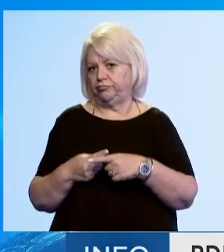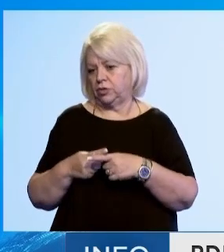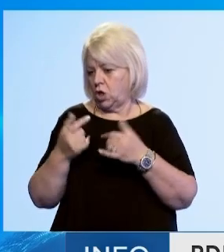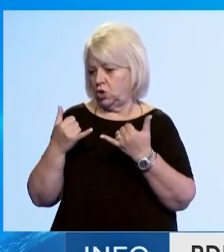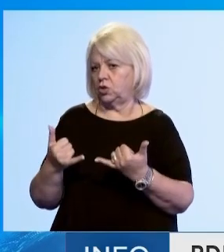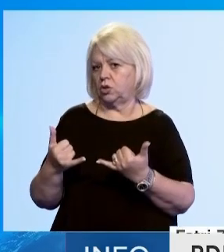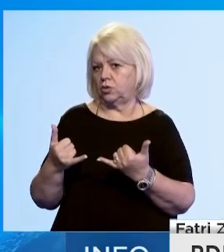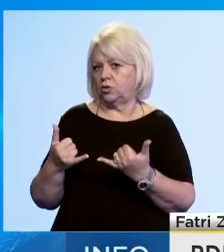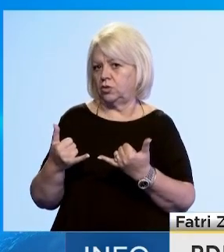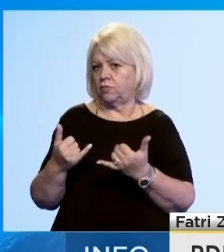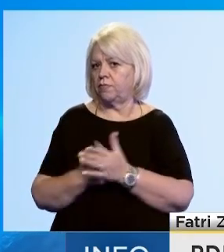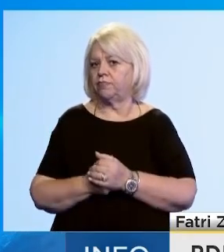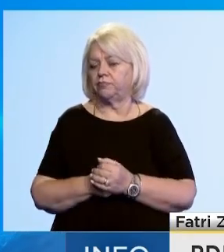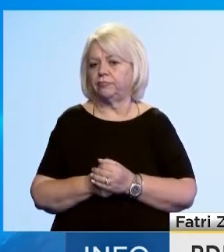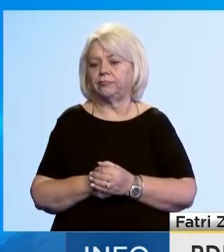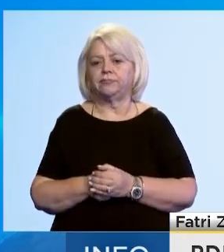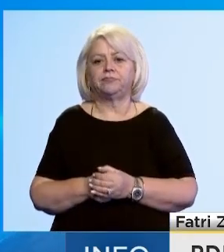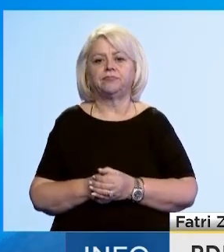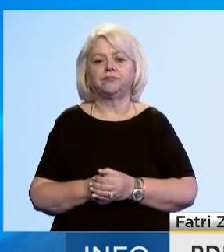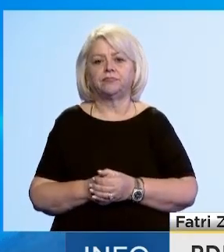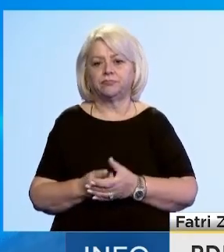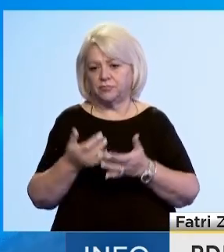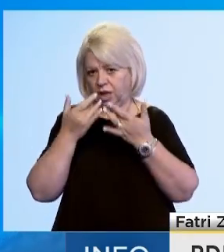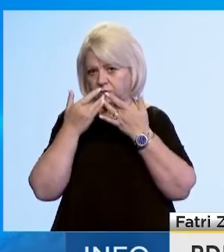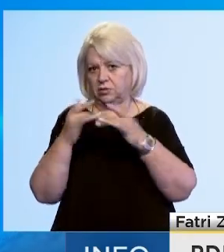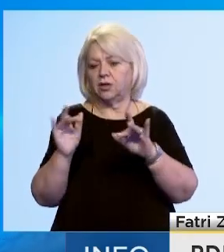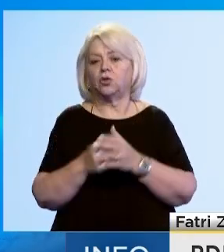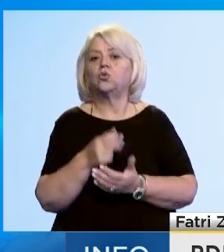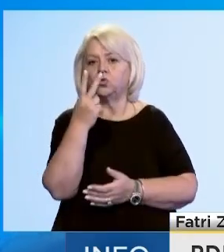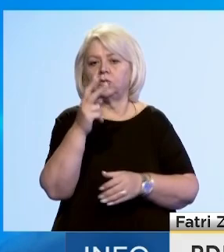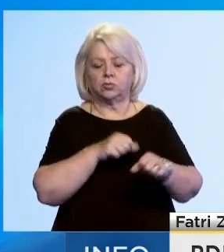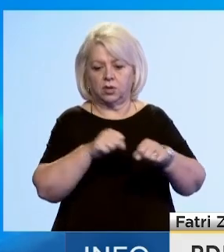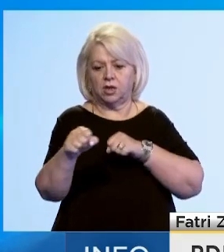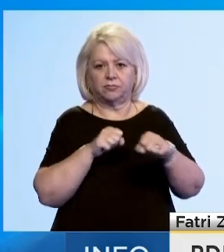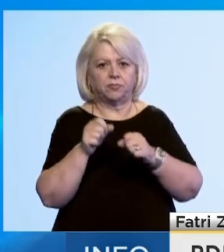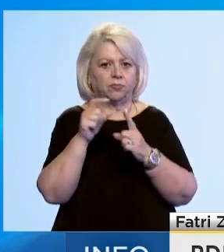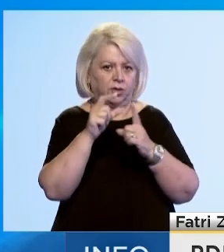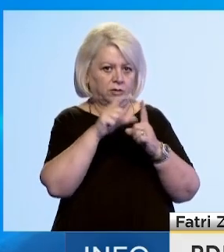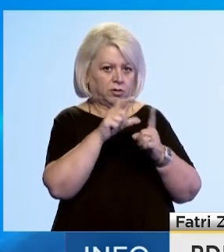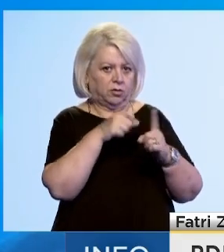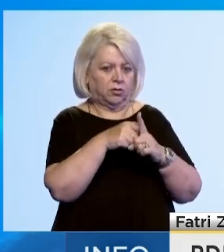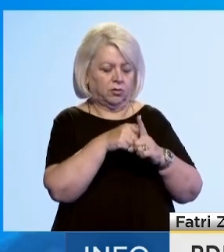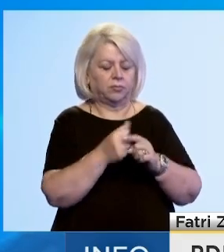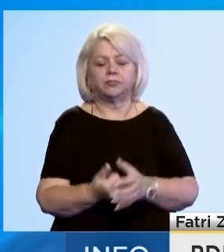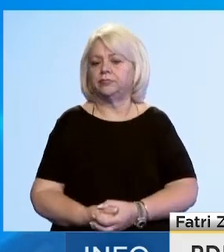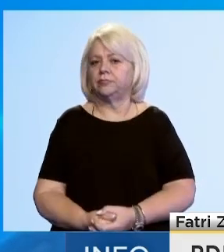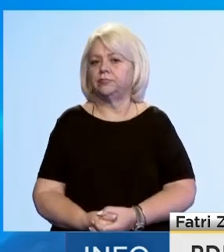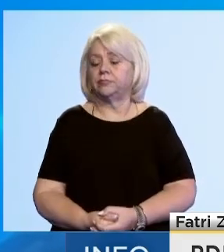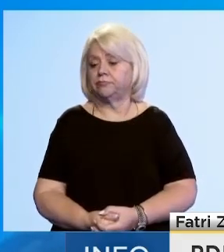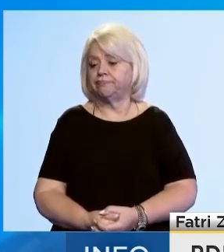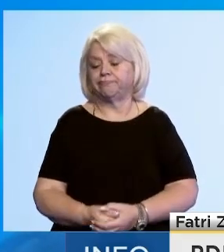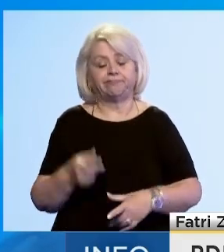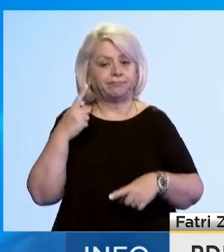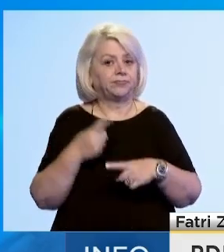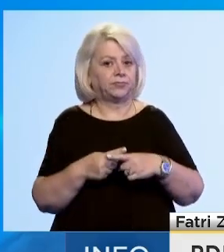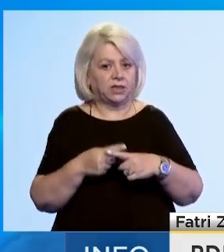sot janë të rjekur dy drejtor komunal të cilët vinë nga radhët e Partisë Demokratike të Kosovës, por e vërteta